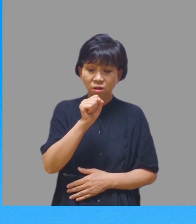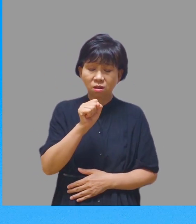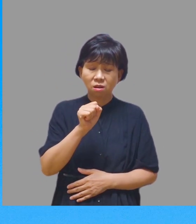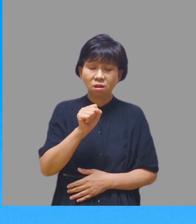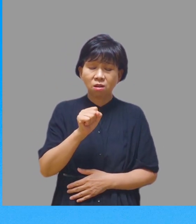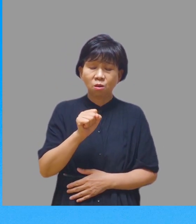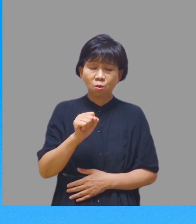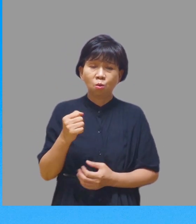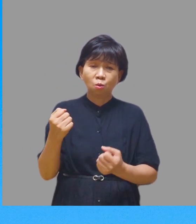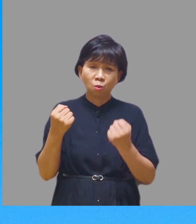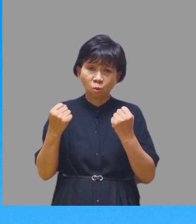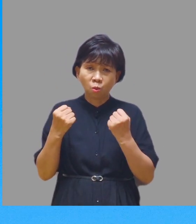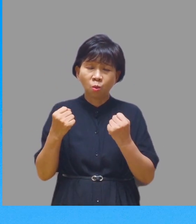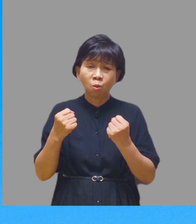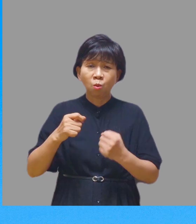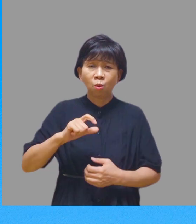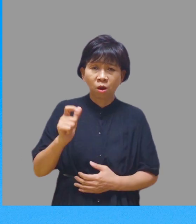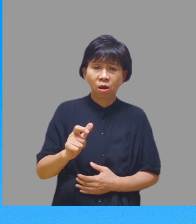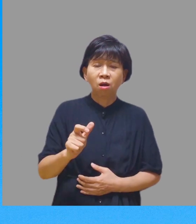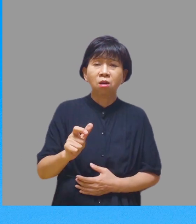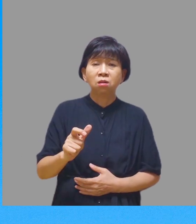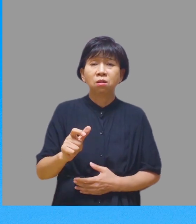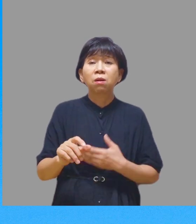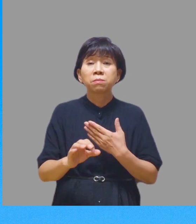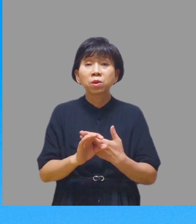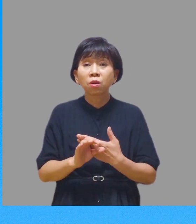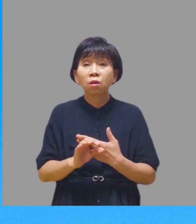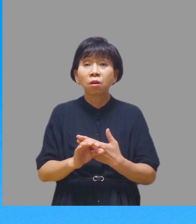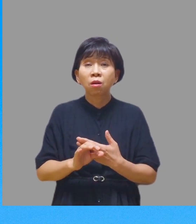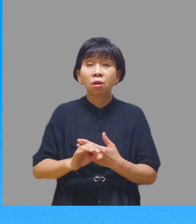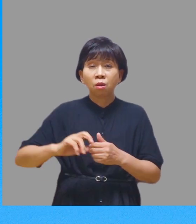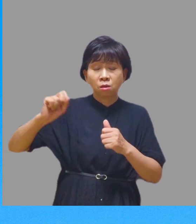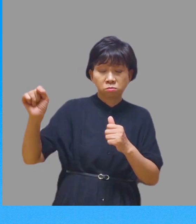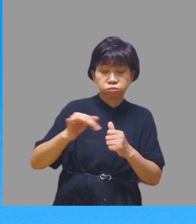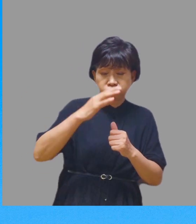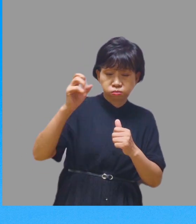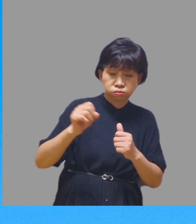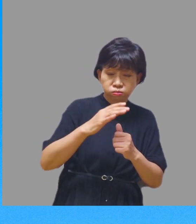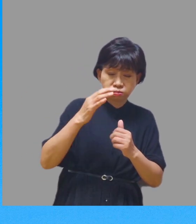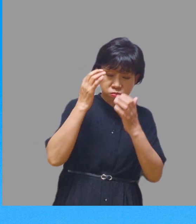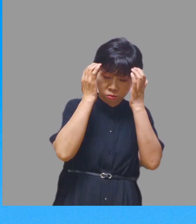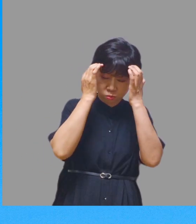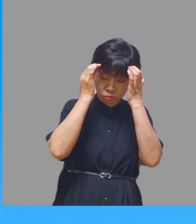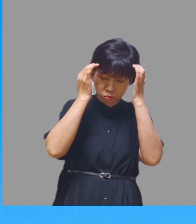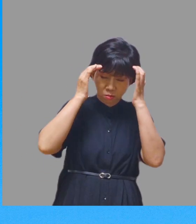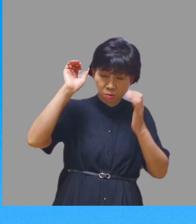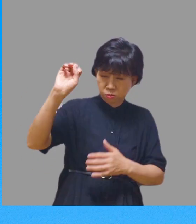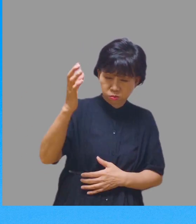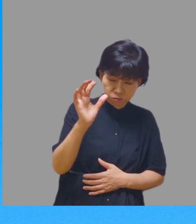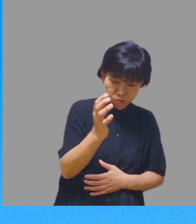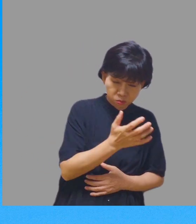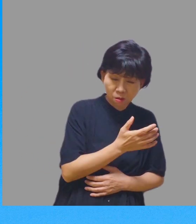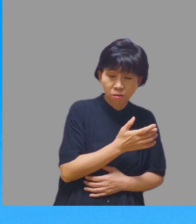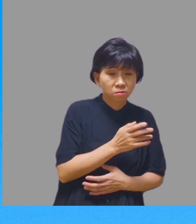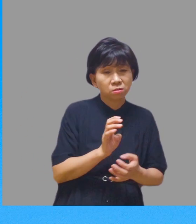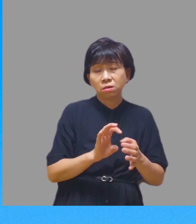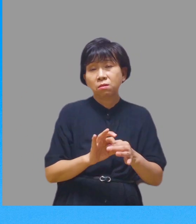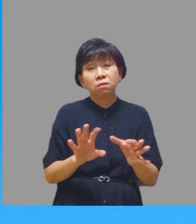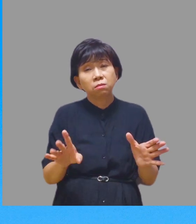통과한 흔적을 그래서 가지고 있는 겁니다. 그렇기 때문에 성도 여러분, 지금 우리가 사는 이 시대일수록